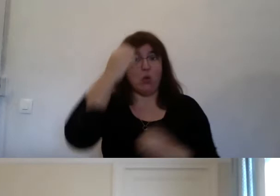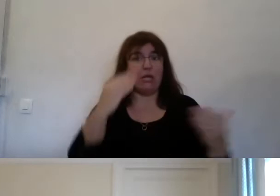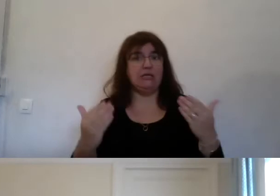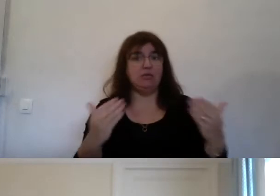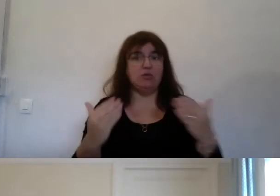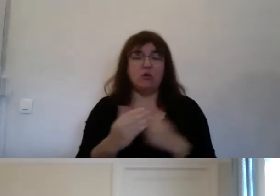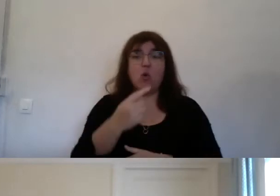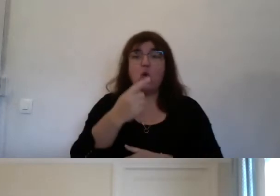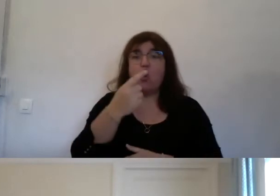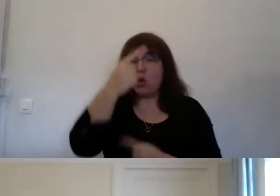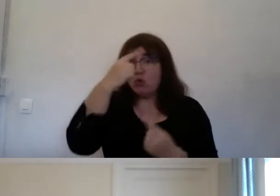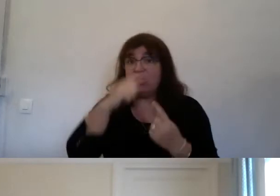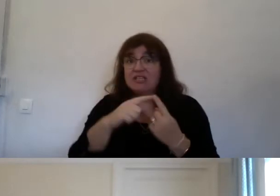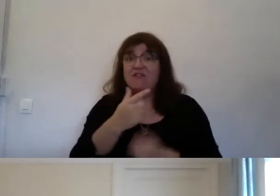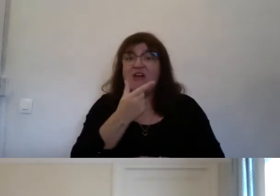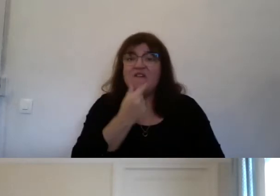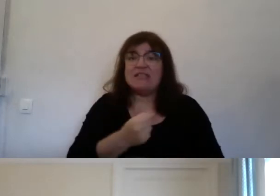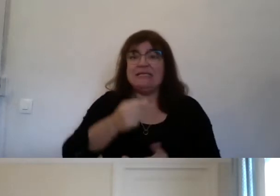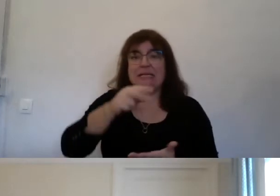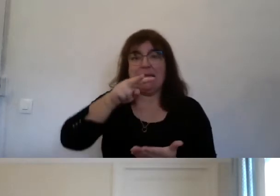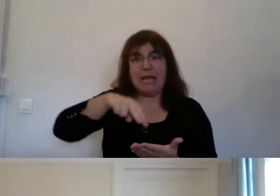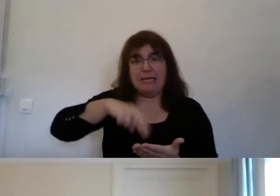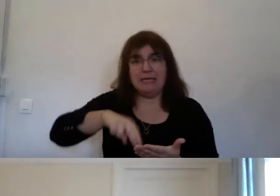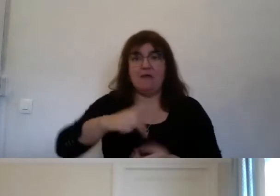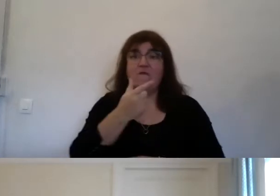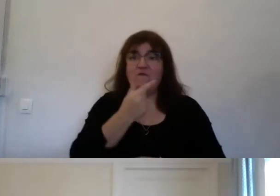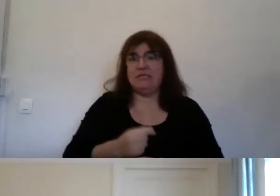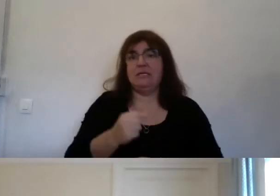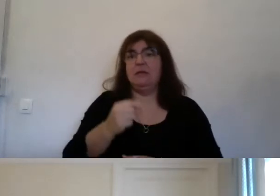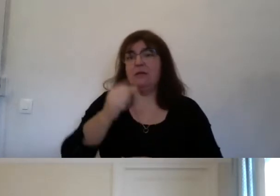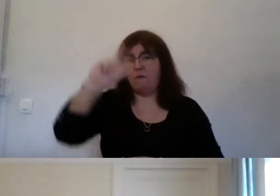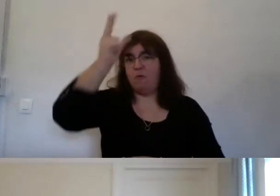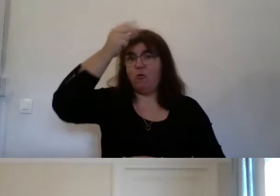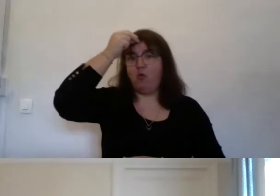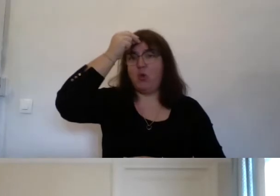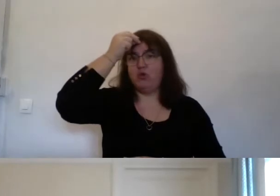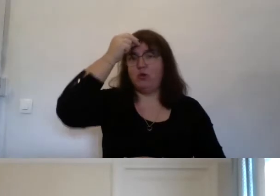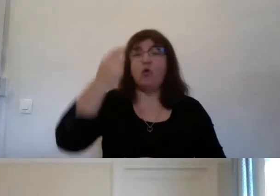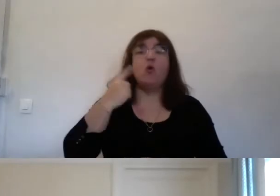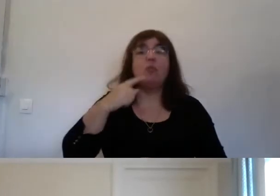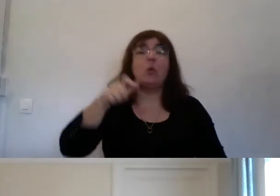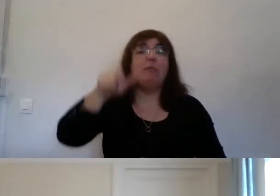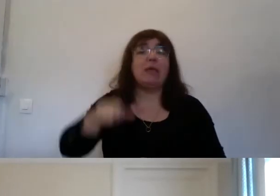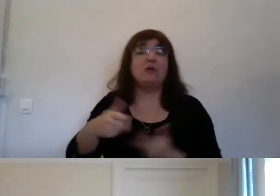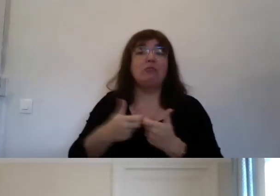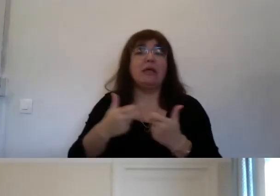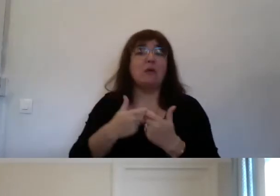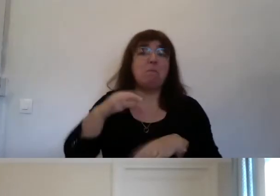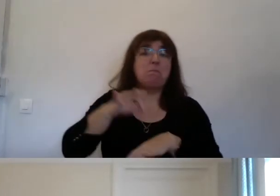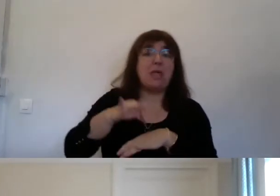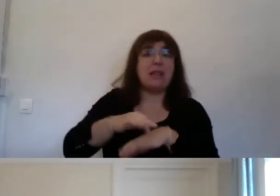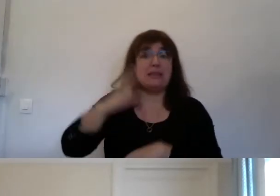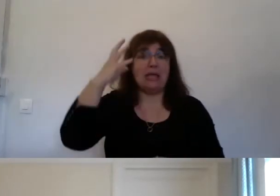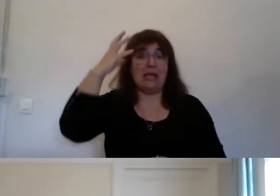facile à lire et à comprendre est à destination effectivement des personnes en souffrance d'Alzheimer, tout autant que du